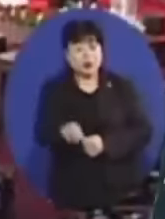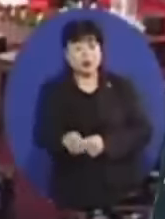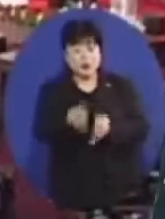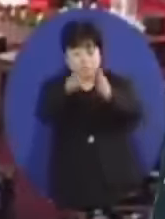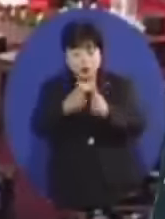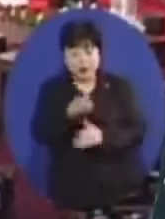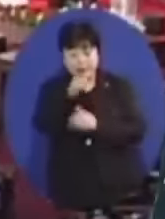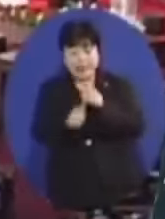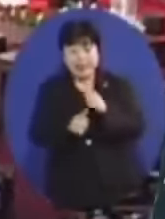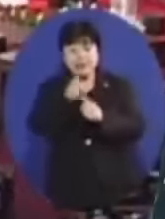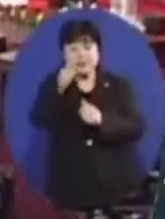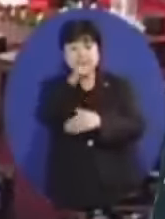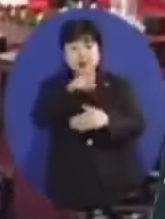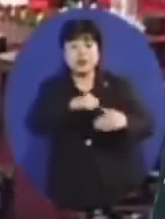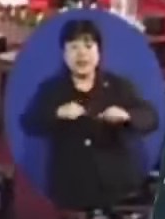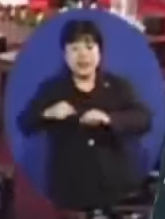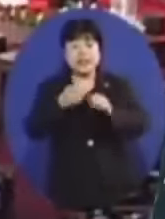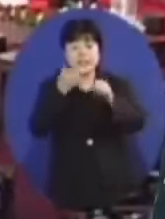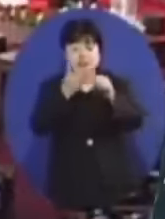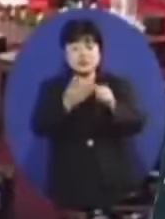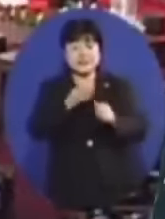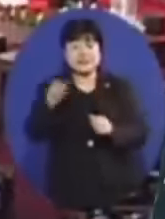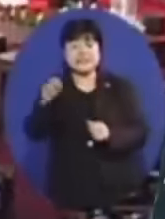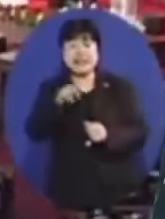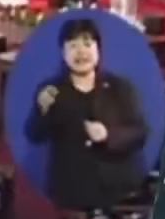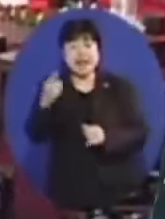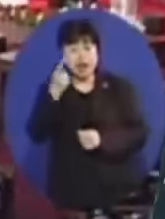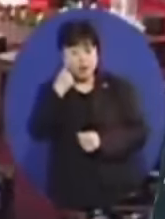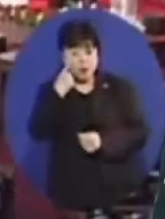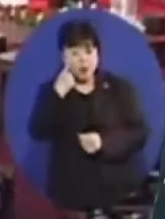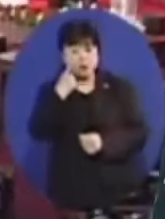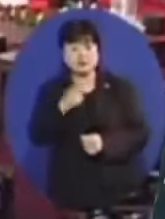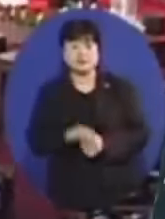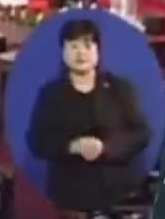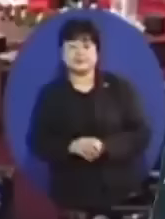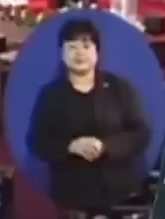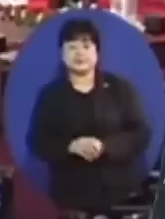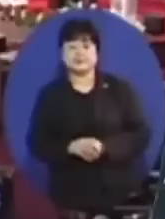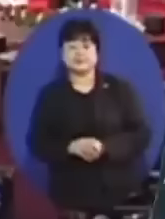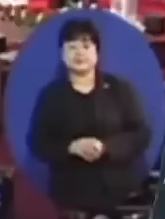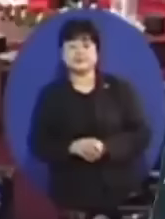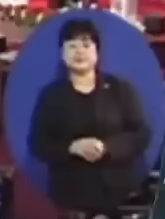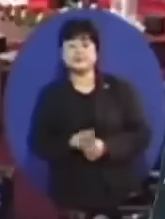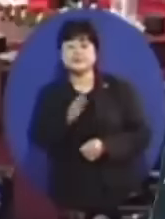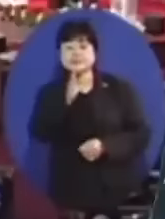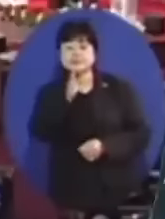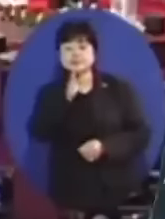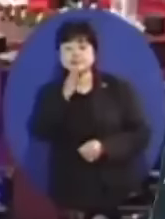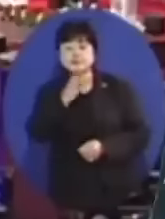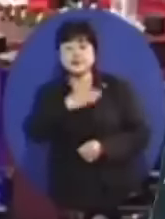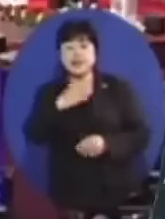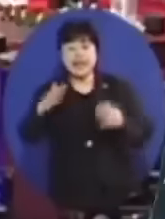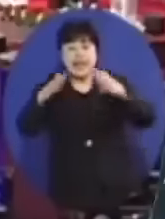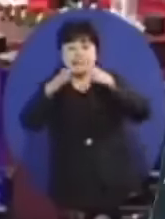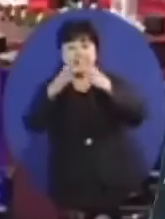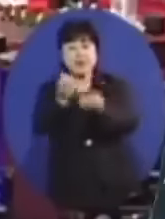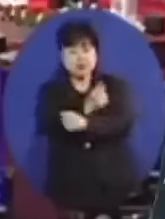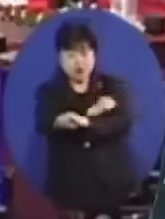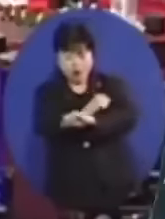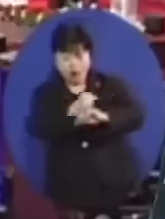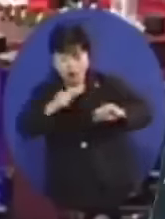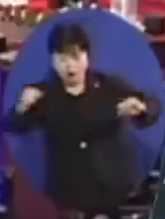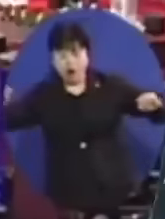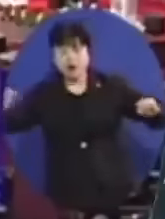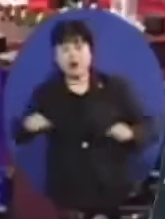하나님이 우리 가운데 역사하는 것입니다. 이사야 54장 2절로 3절에 이렇게 말씀하고 있습니다. 내 장막 틀을 넓히며